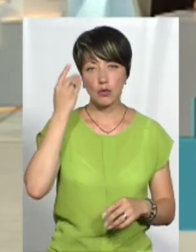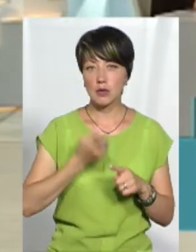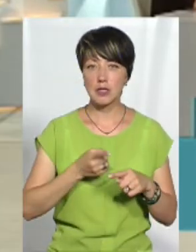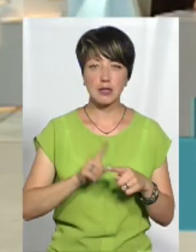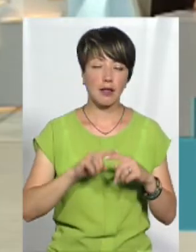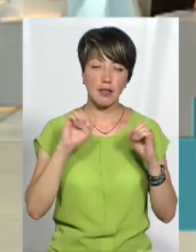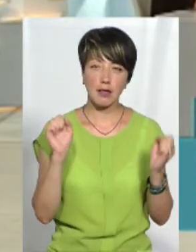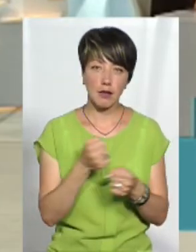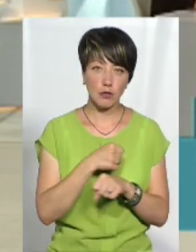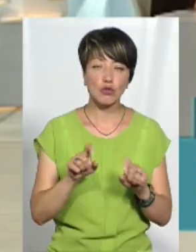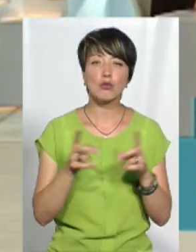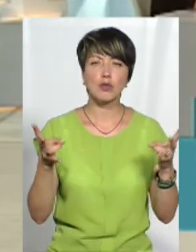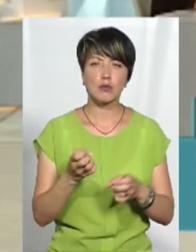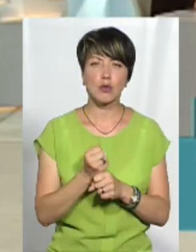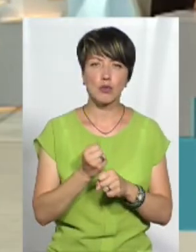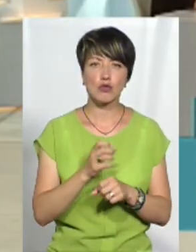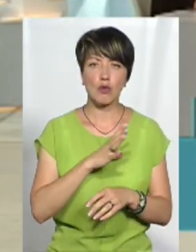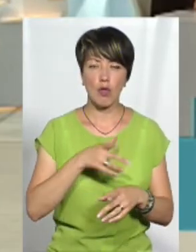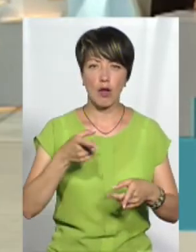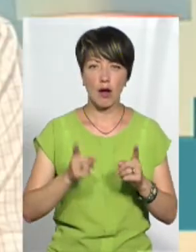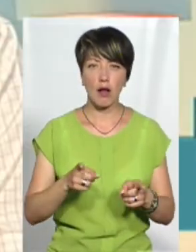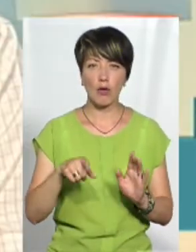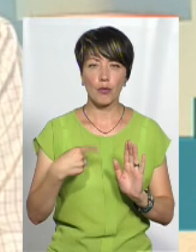це нереально. А що потрібно робити, щоб було реально?